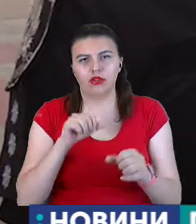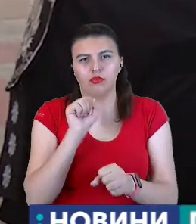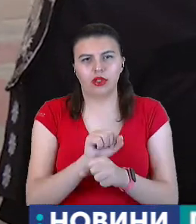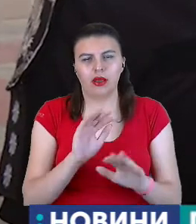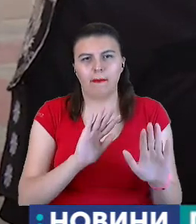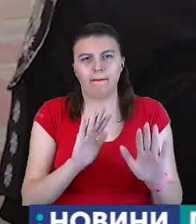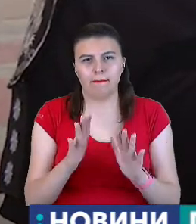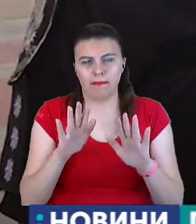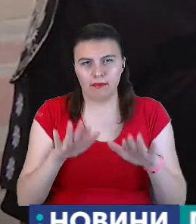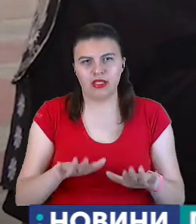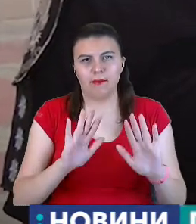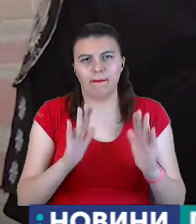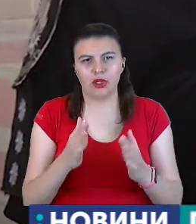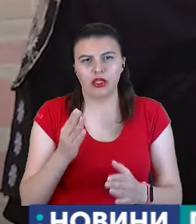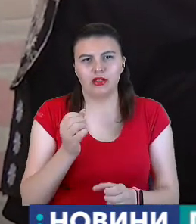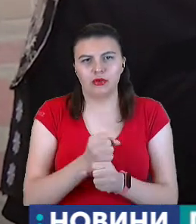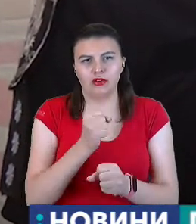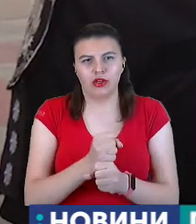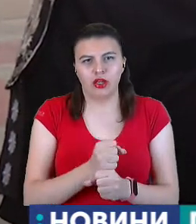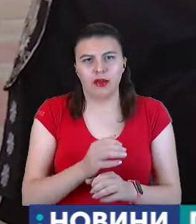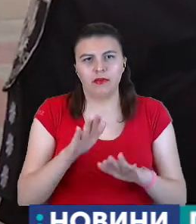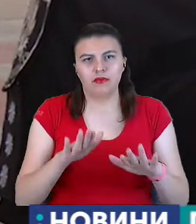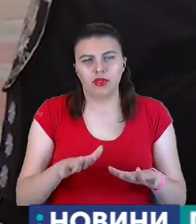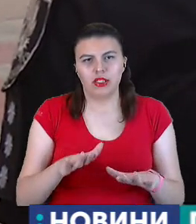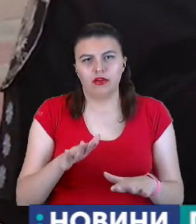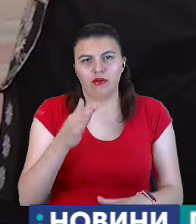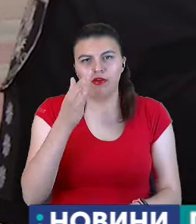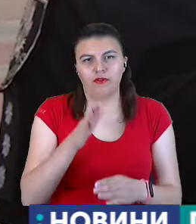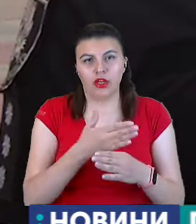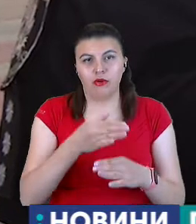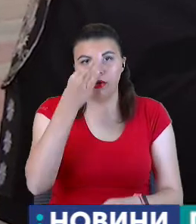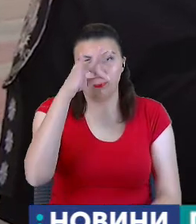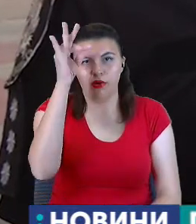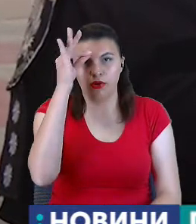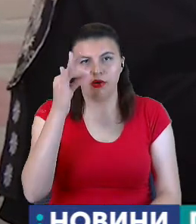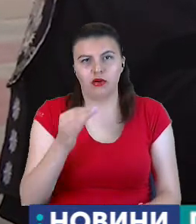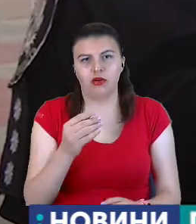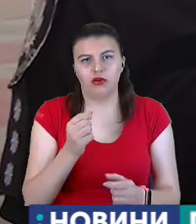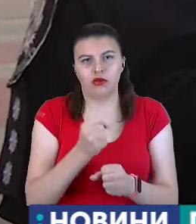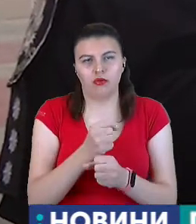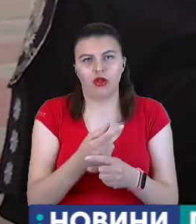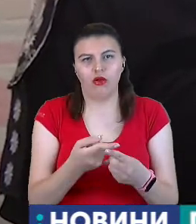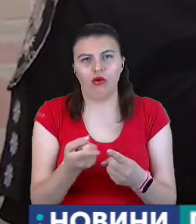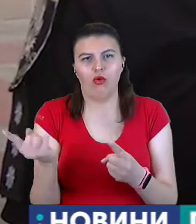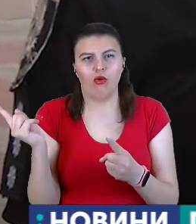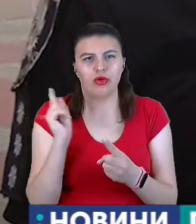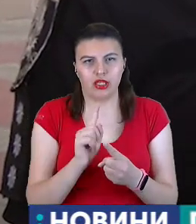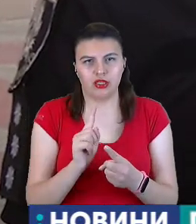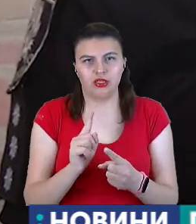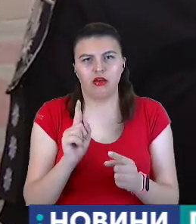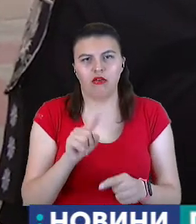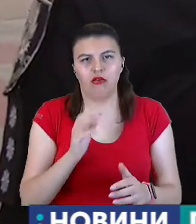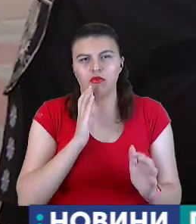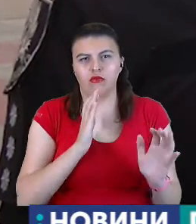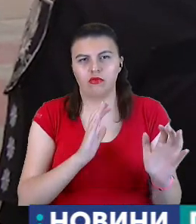події співробітники місцевого відділу поліції організували об'їзд даної ділянки дороги, а також забезпечують охорону